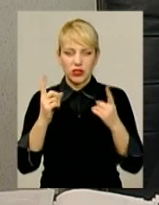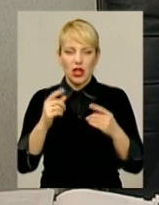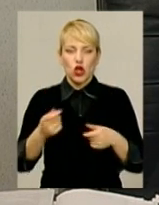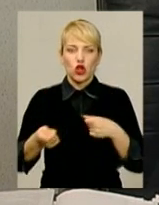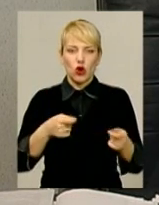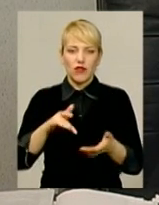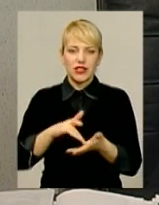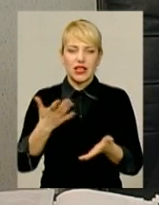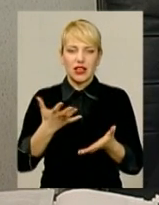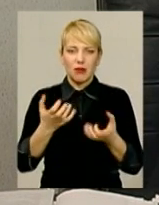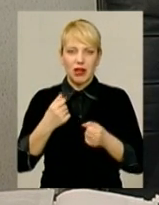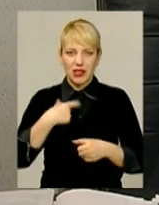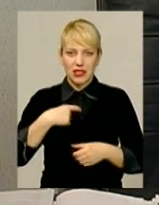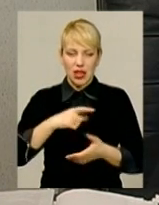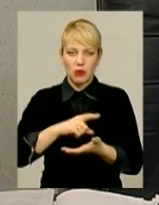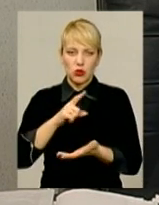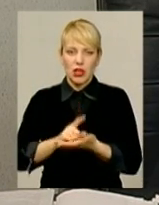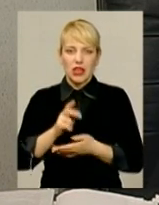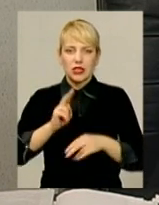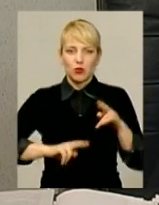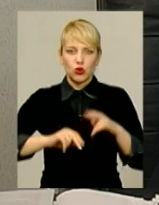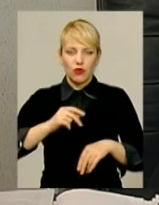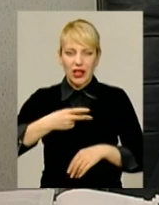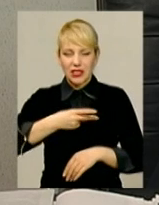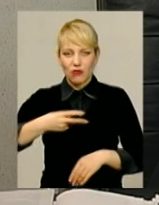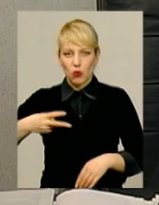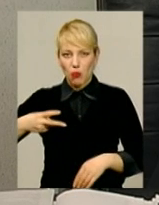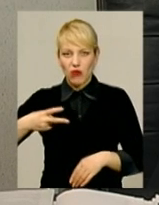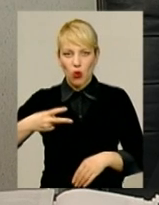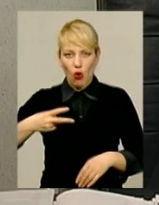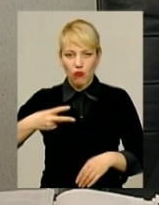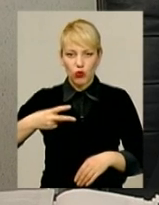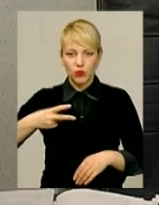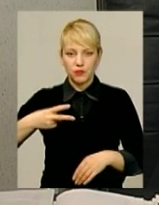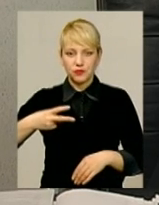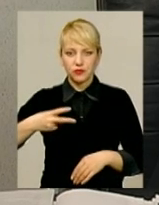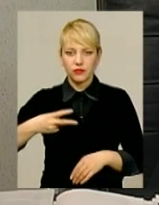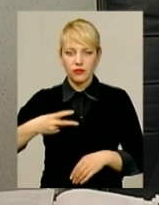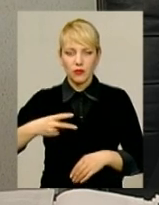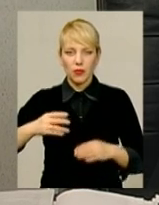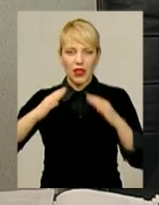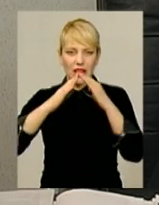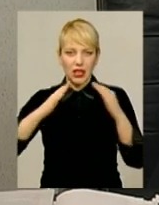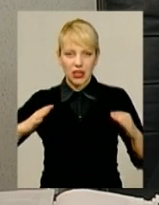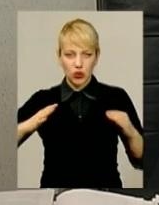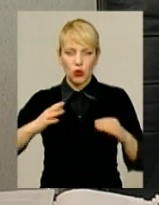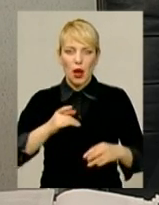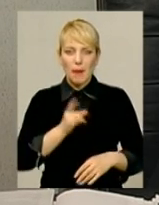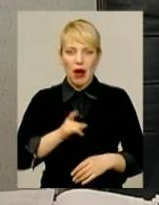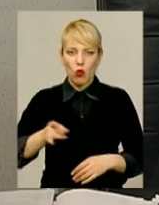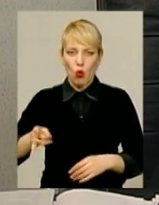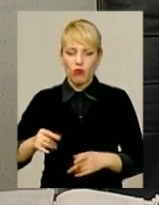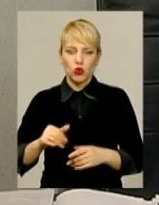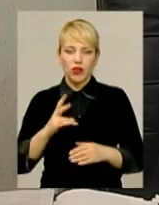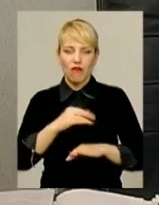на себе зобов'язання збудувати двоповерхову, чи точніше облаштувати двоповерхову криту парковку